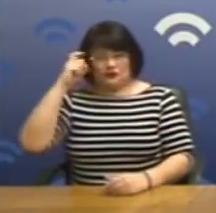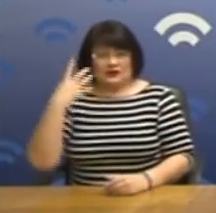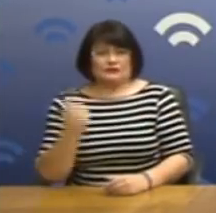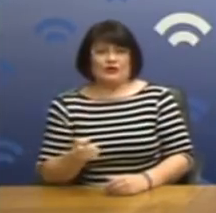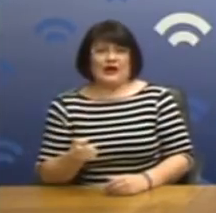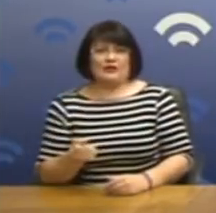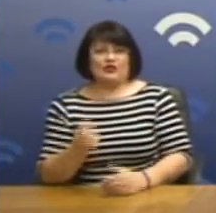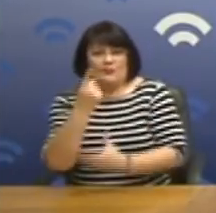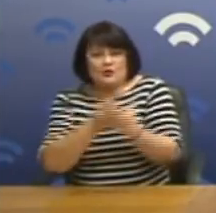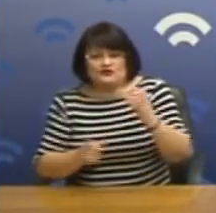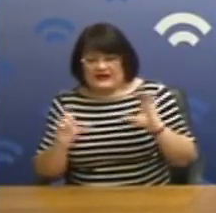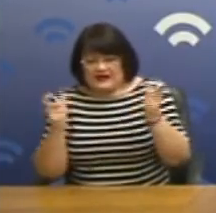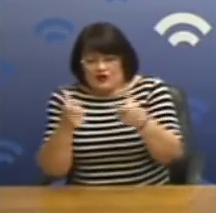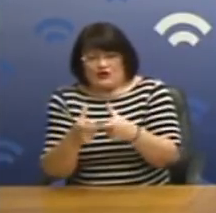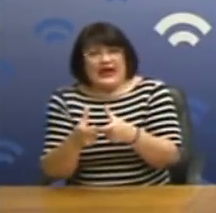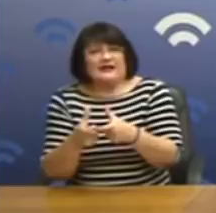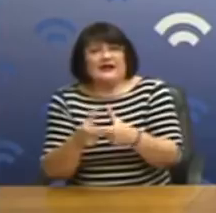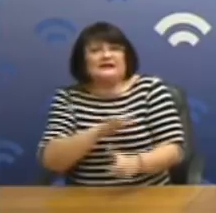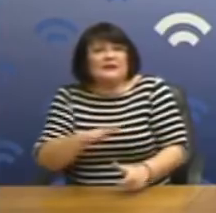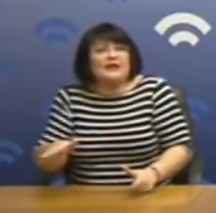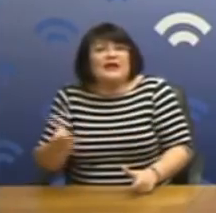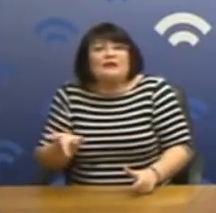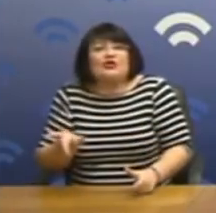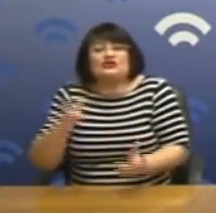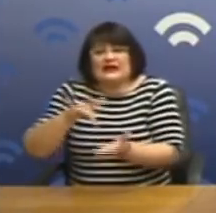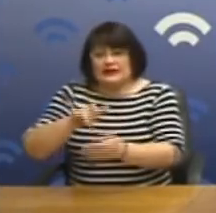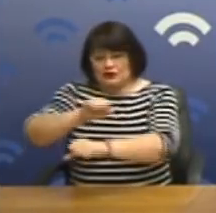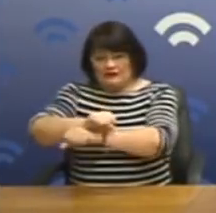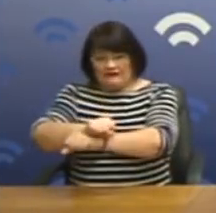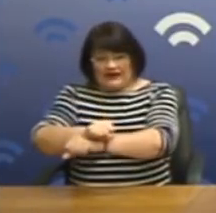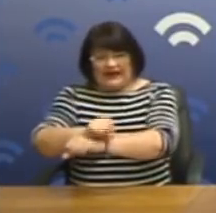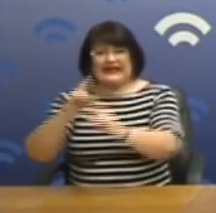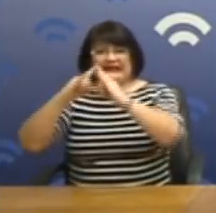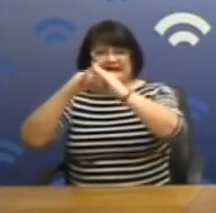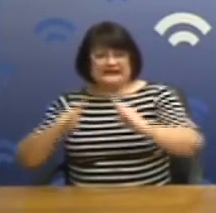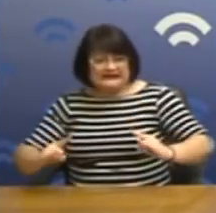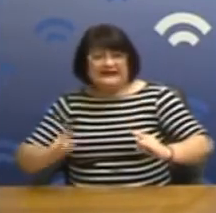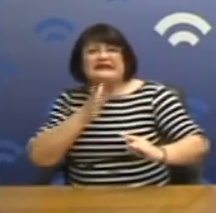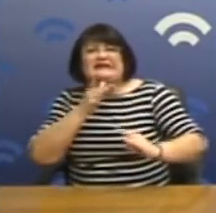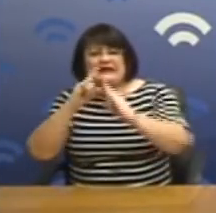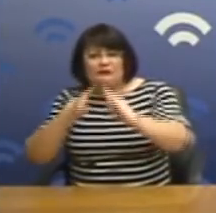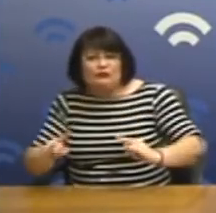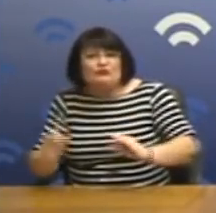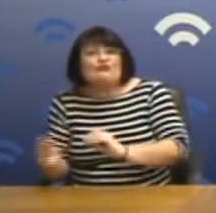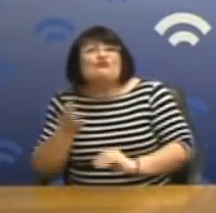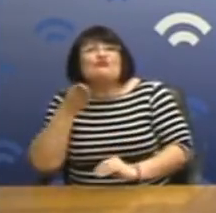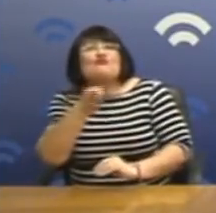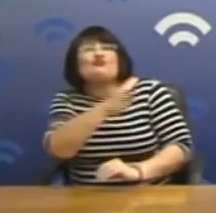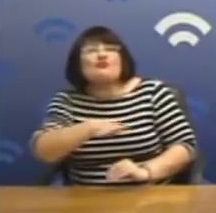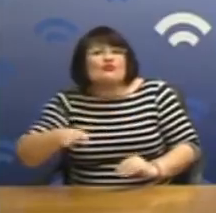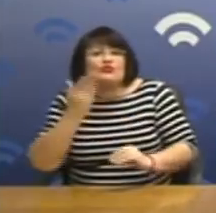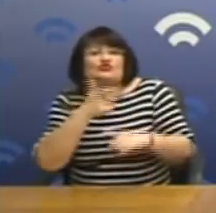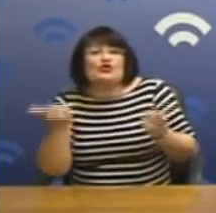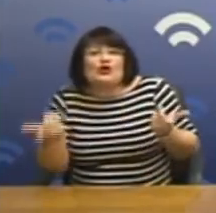μιας προσφυγικής οικογένειας που ζει σε κέντρο κράτησης, σε σκηνή κλπ. Στον τομέα της υγείας,